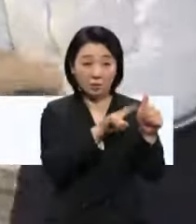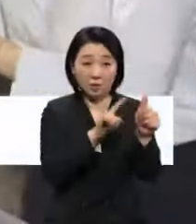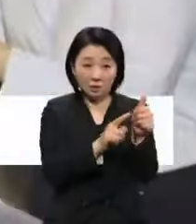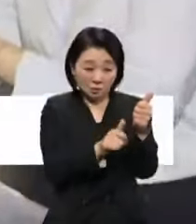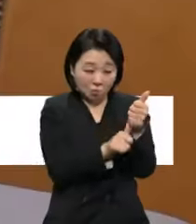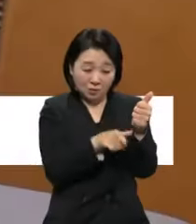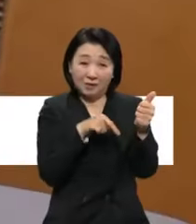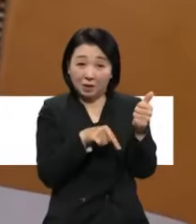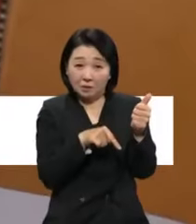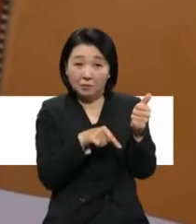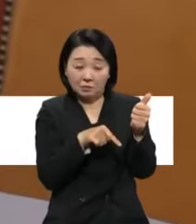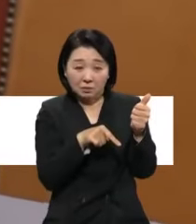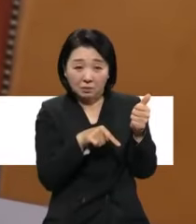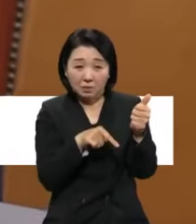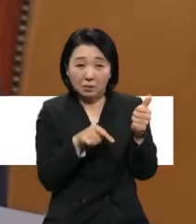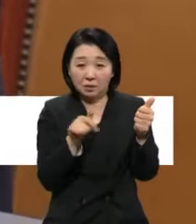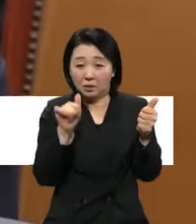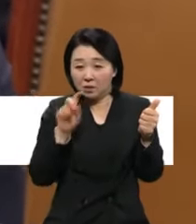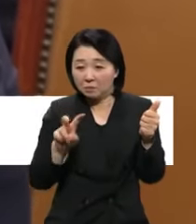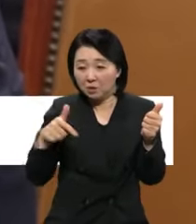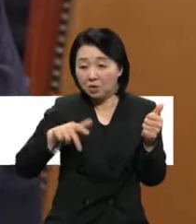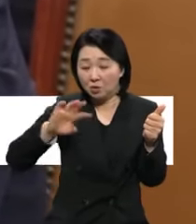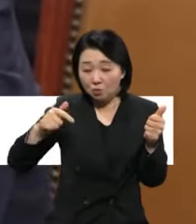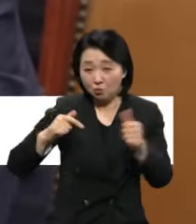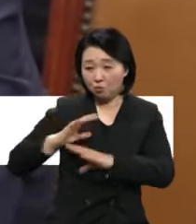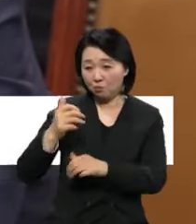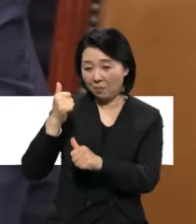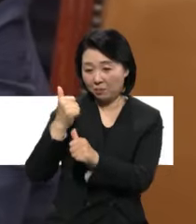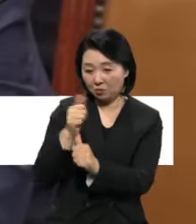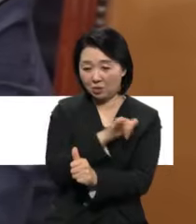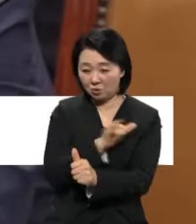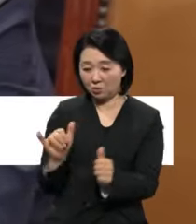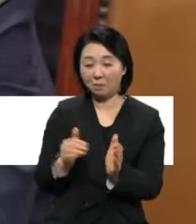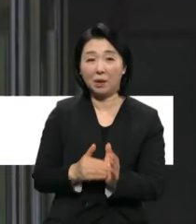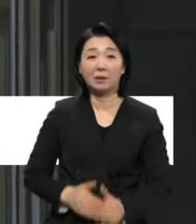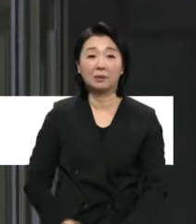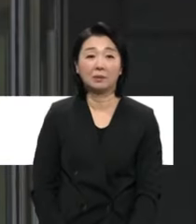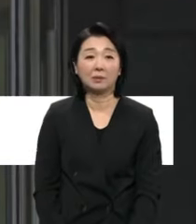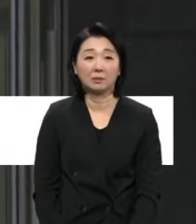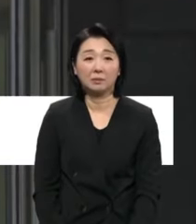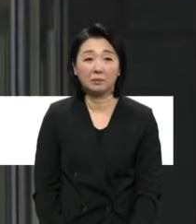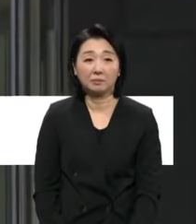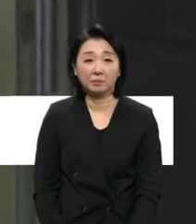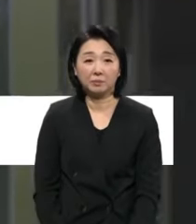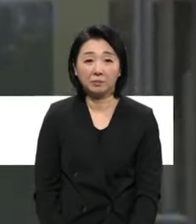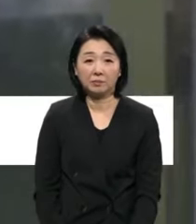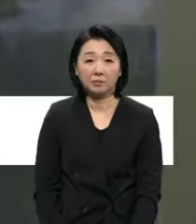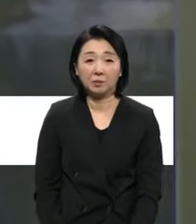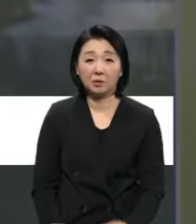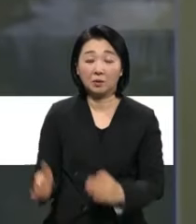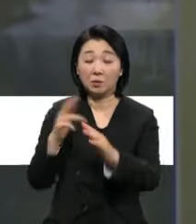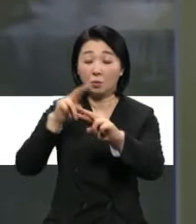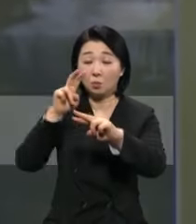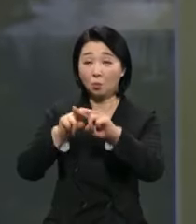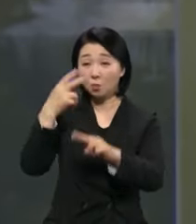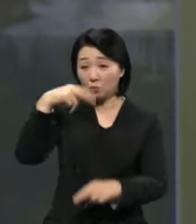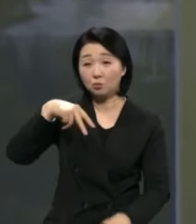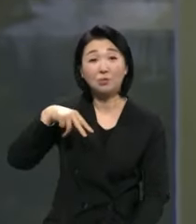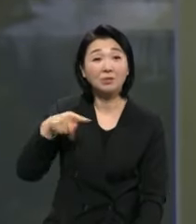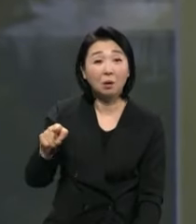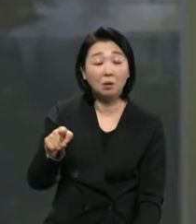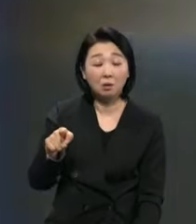보좌관이 직접 임기훈 당시 국방비서관에게도 전화한 사실이 확인됐습니다. 공수처는 현재 이 같은 통화 기록들을